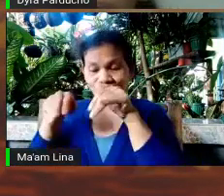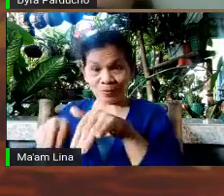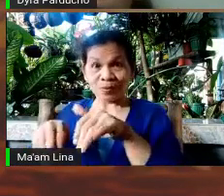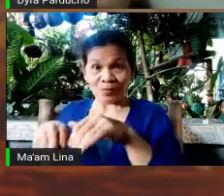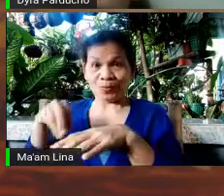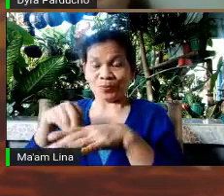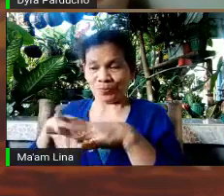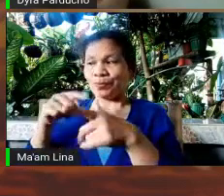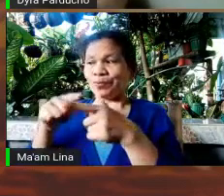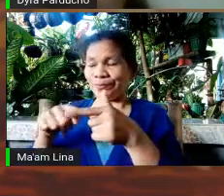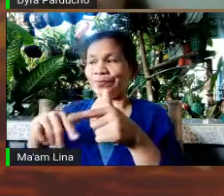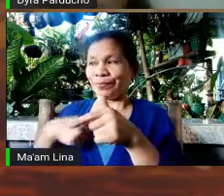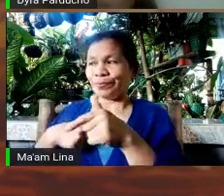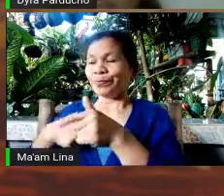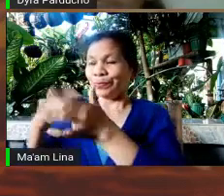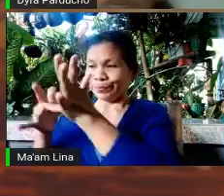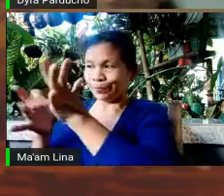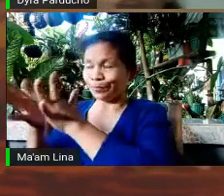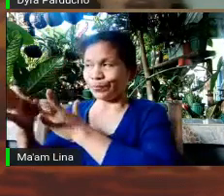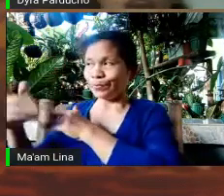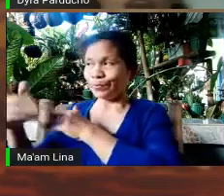siya ipako po sa cruz.